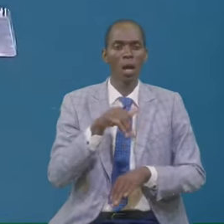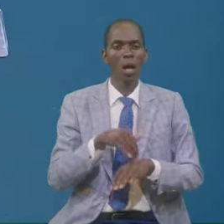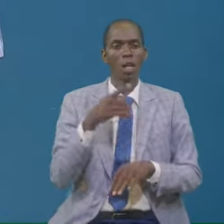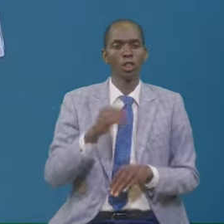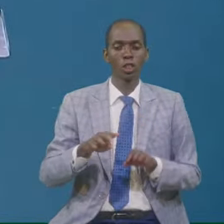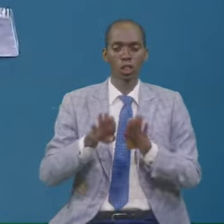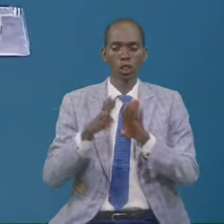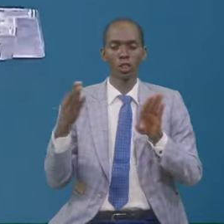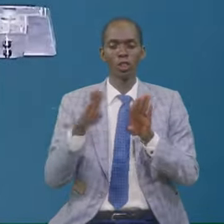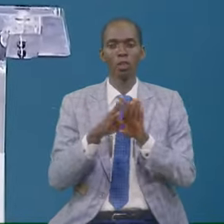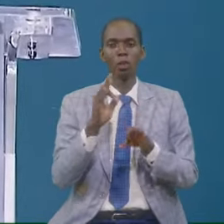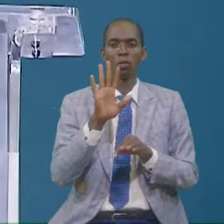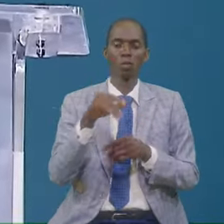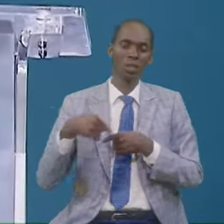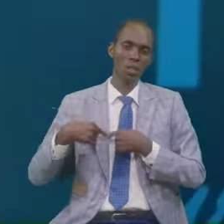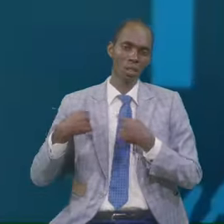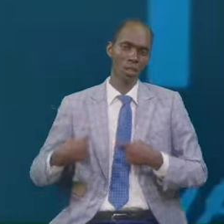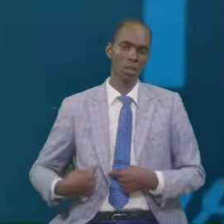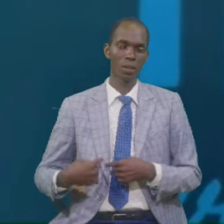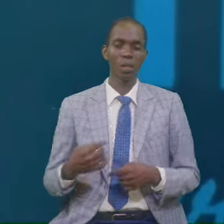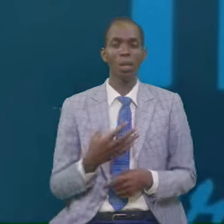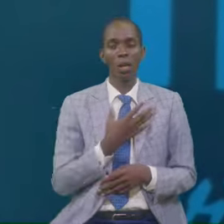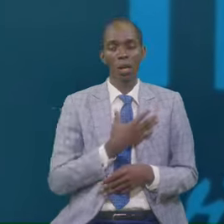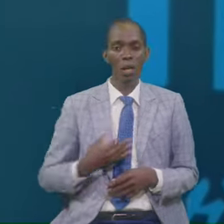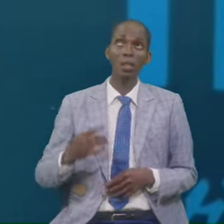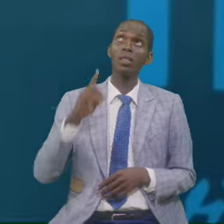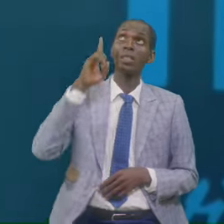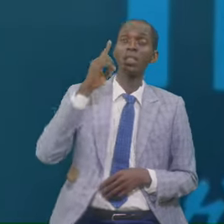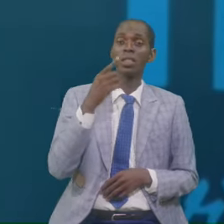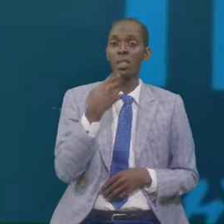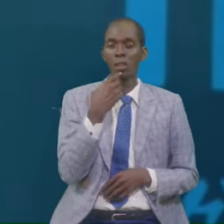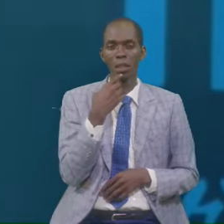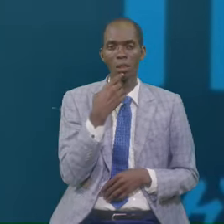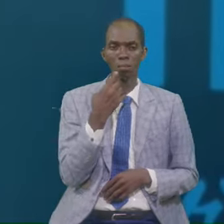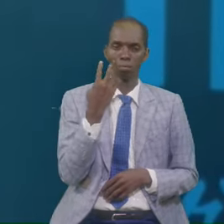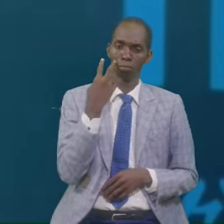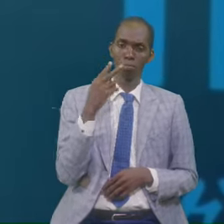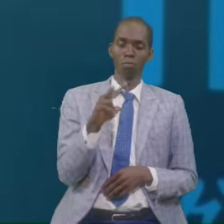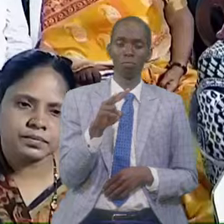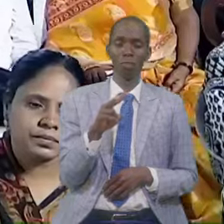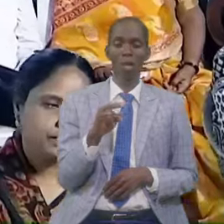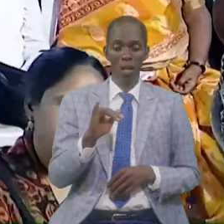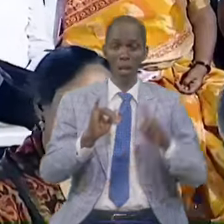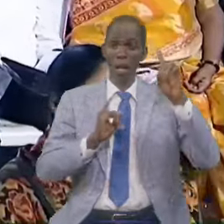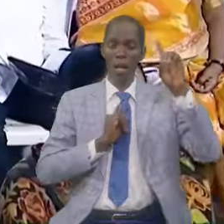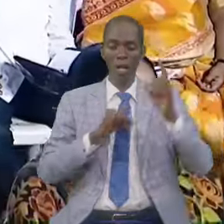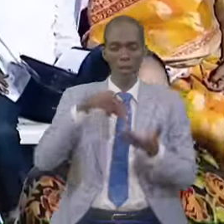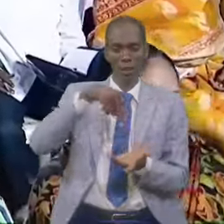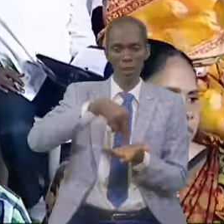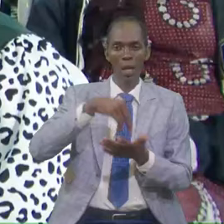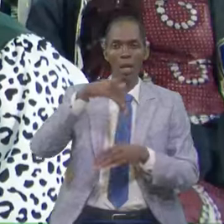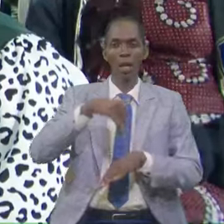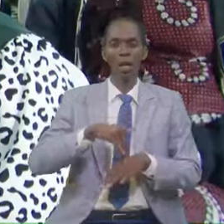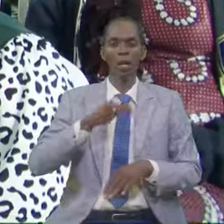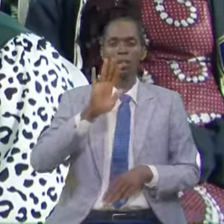అనే తలుపును తట్టుచు ఉన్నాడు. And he says, behold, I stand at your door. ఆయన అంటున్నాడు, హృదయం అనే ద్వారముందు